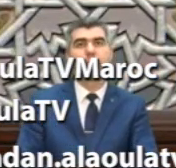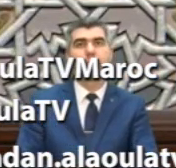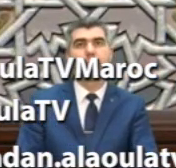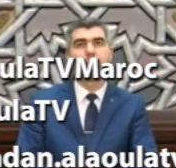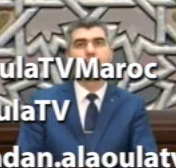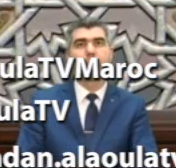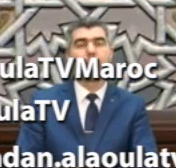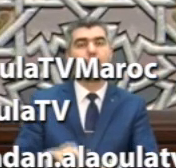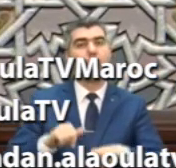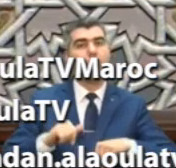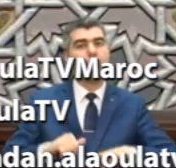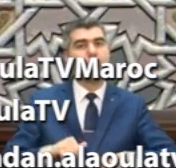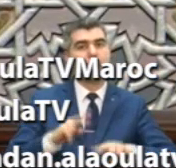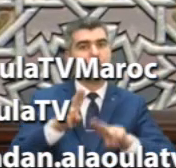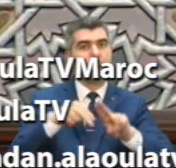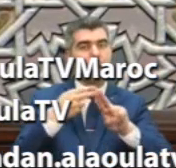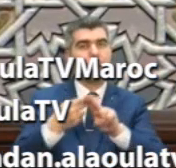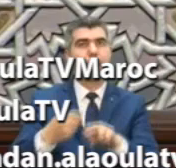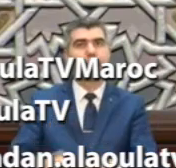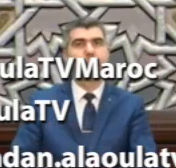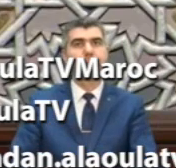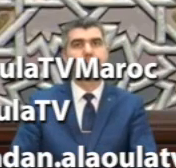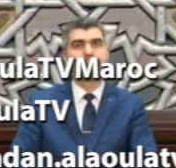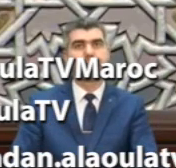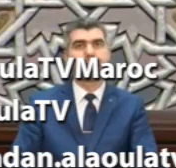السيد الوزير. نشوف